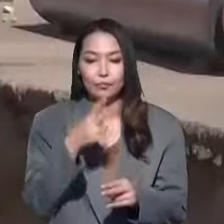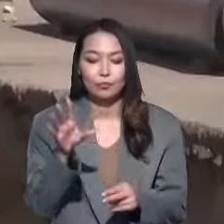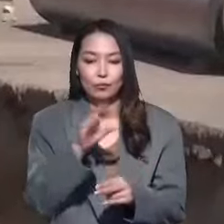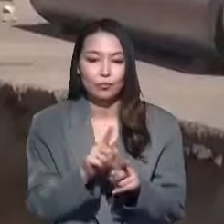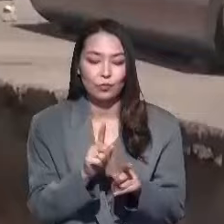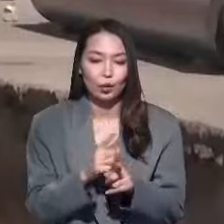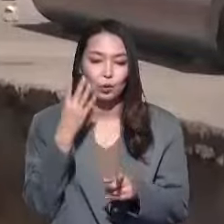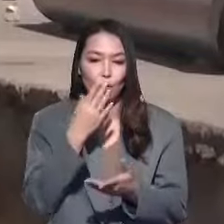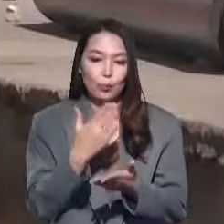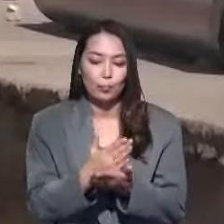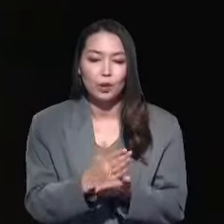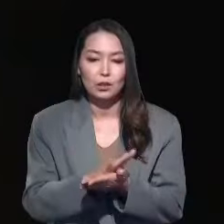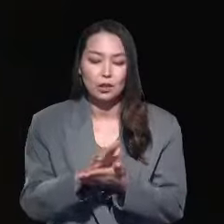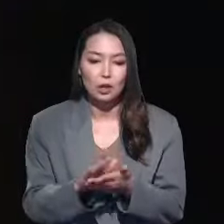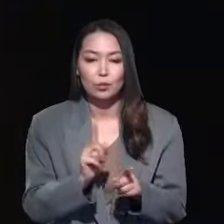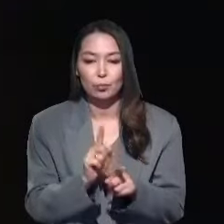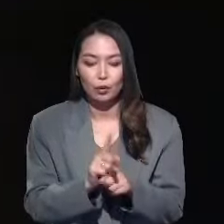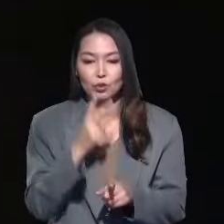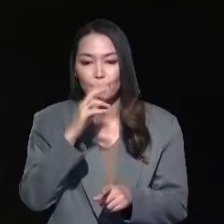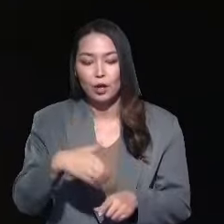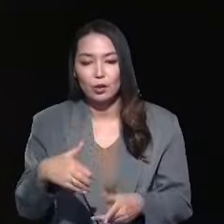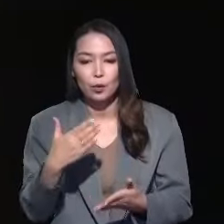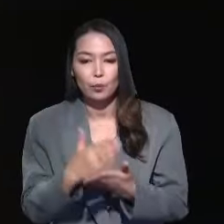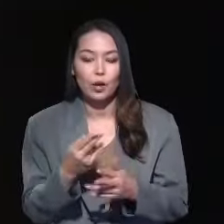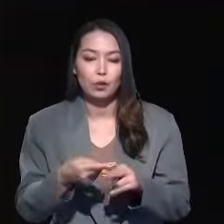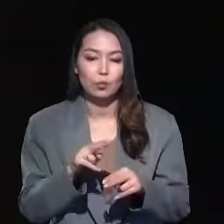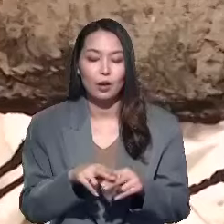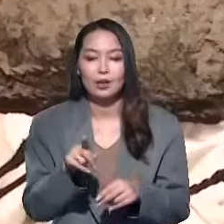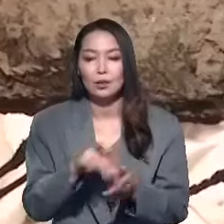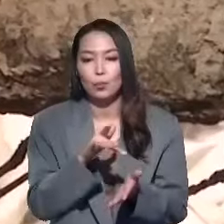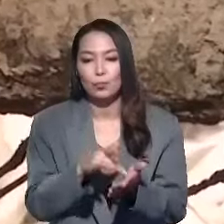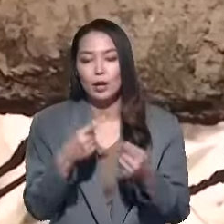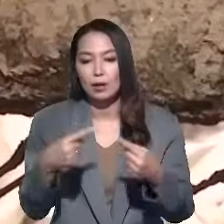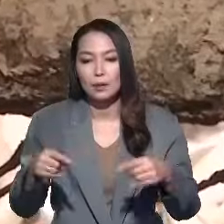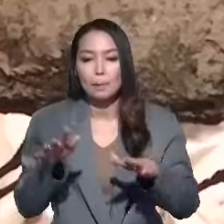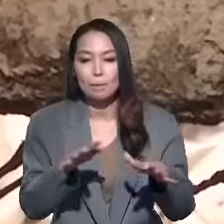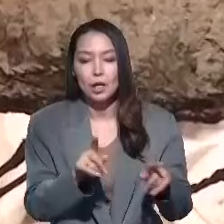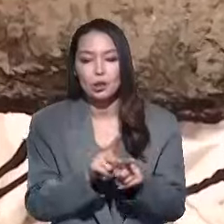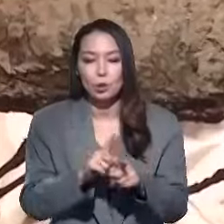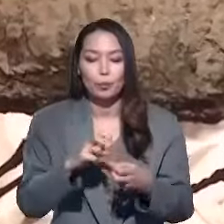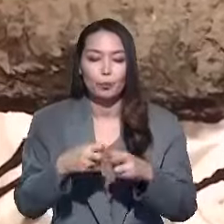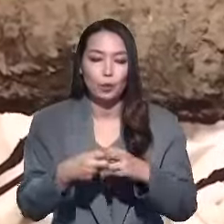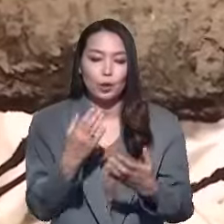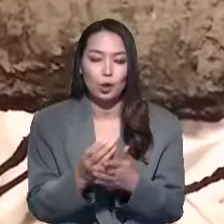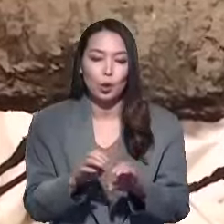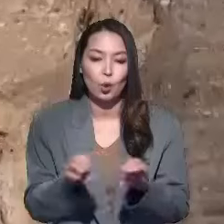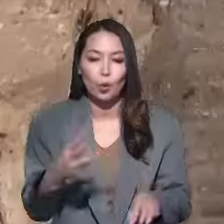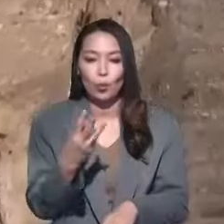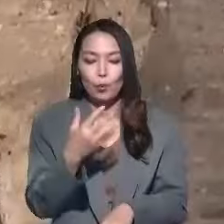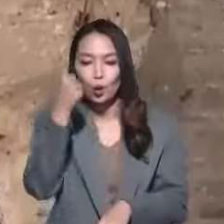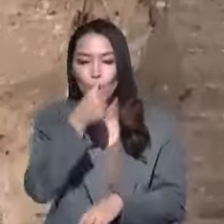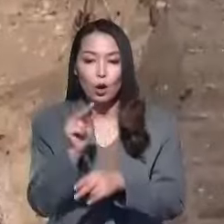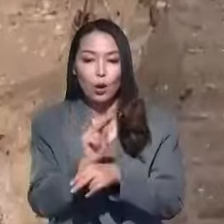болды. Құдды қазба жұмыстары жүріп жатқандай. Дәл осы секілді шаһардың басқа жерлерінде қазып тастаған. Сөйтсек 35 жыл